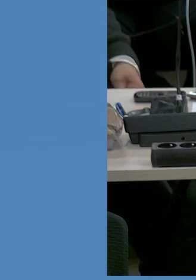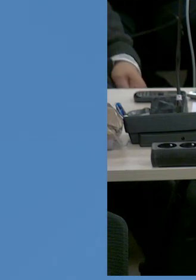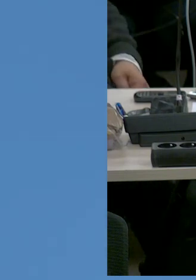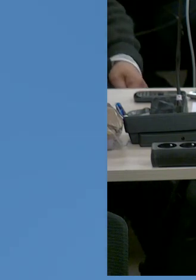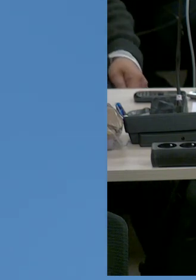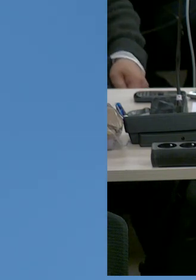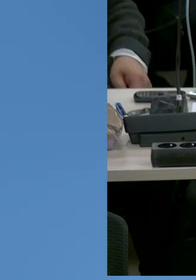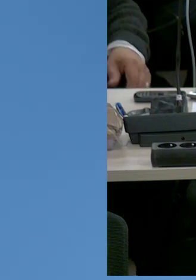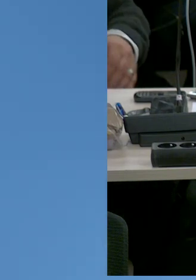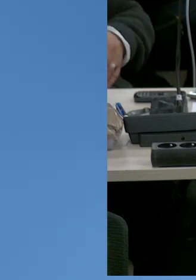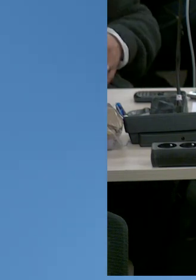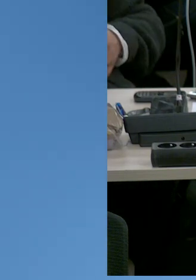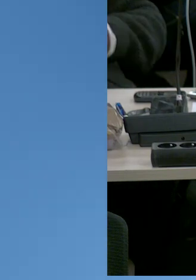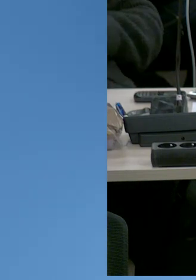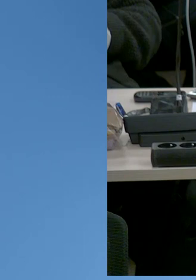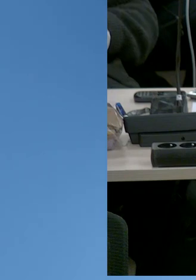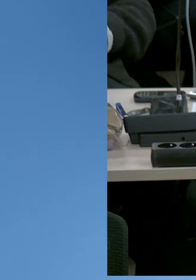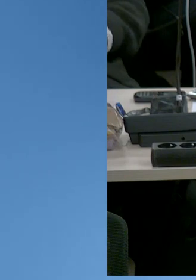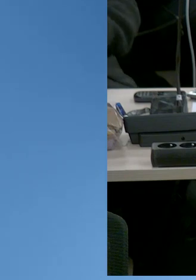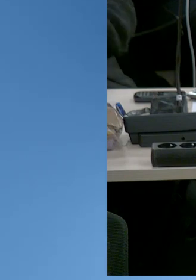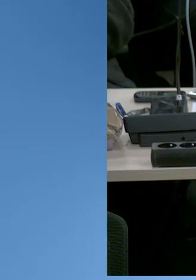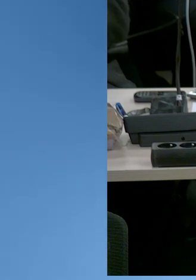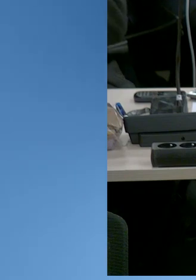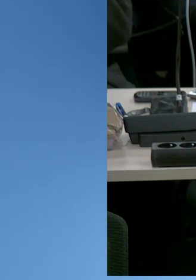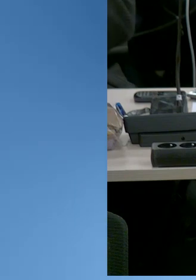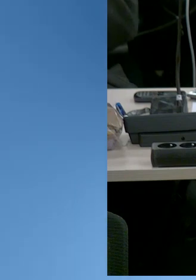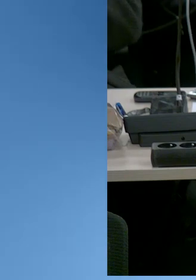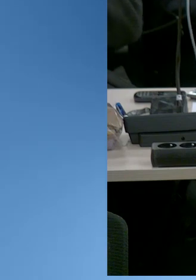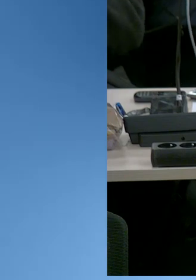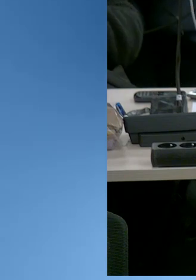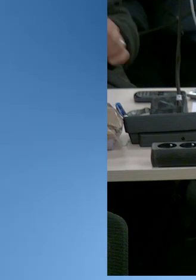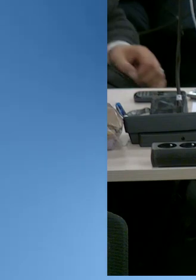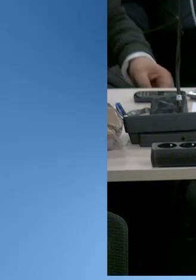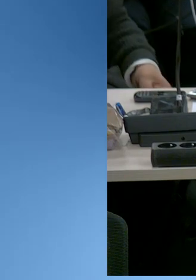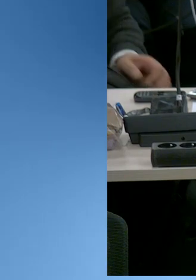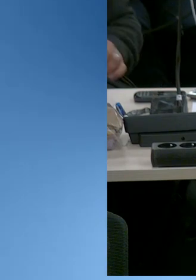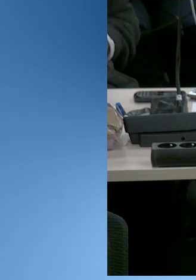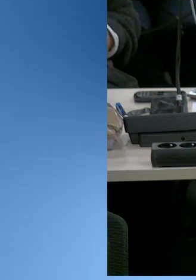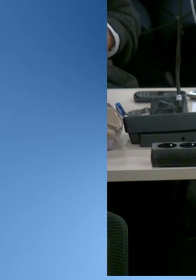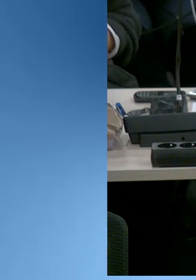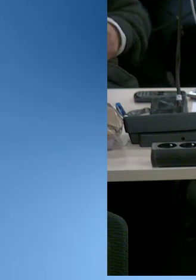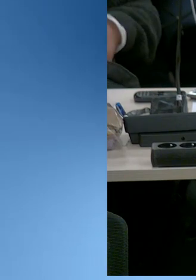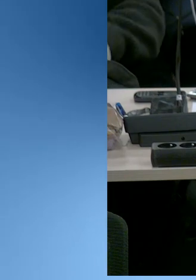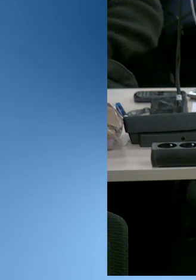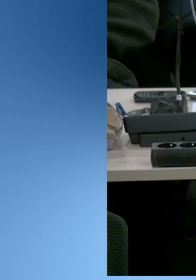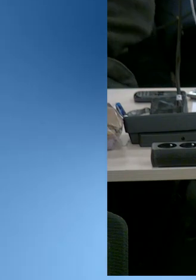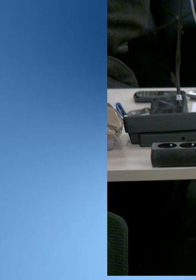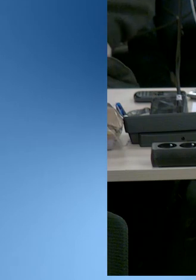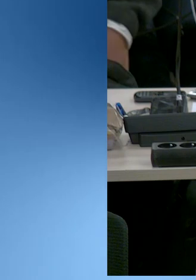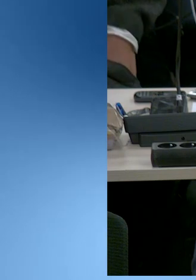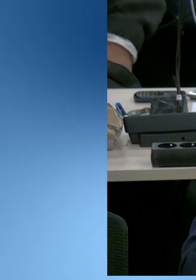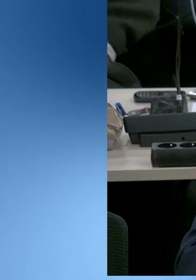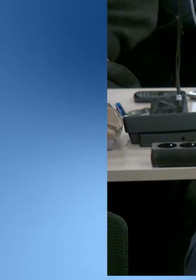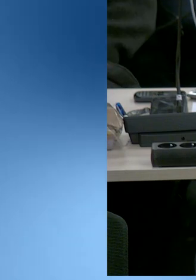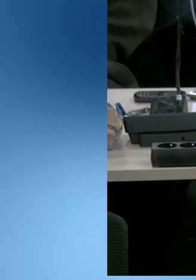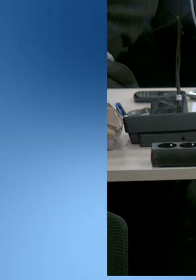cas en l'état qu'on a des chiffres aujourd'hui enfin votre explication ne correspond pas à l'état des chiffres qu'on a aujourd'hui c'est ça en fait la vraie question